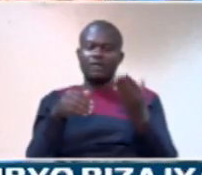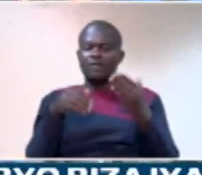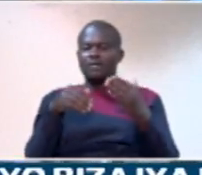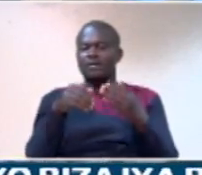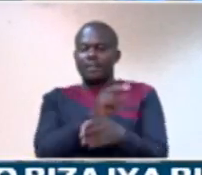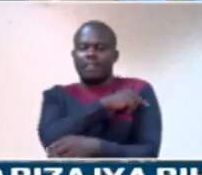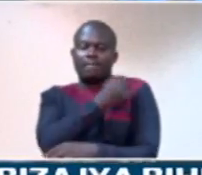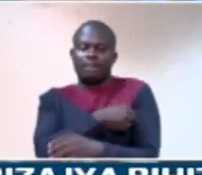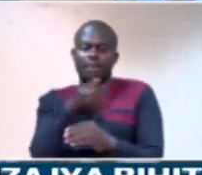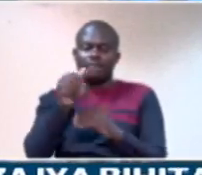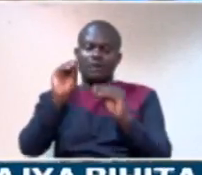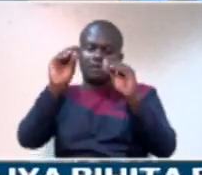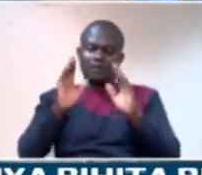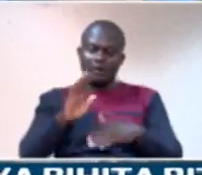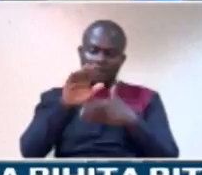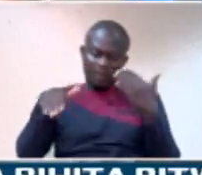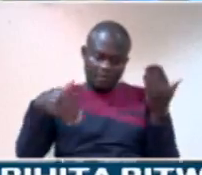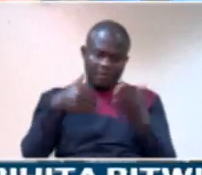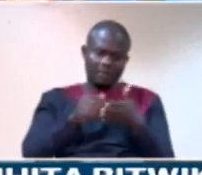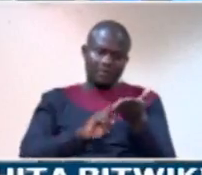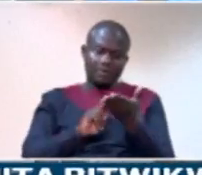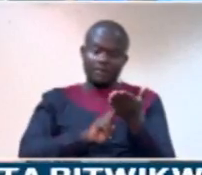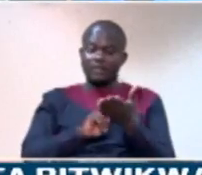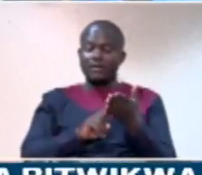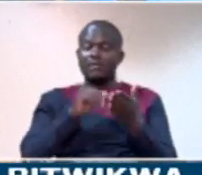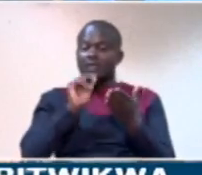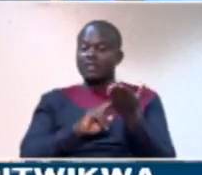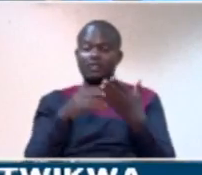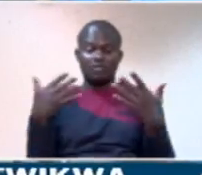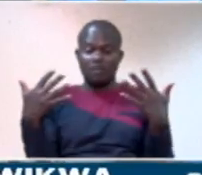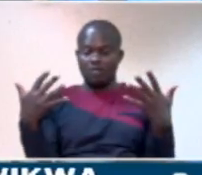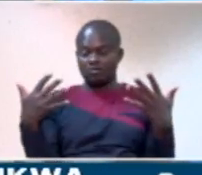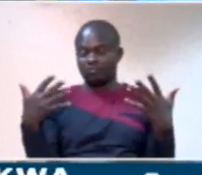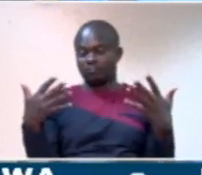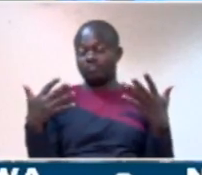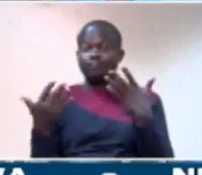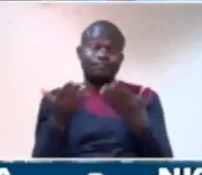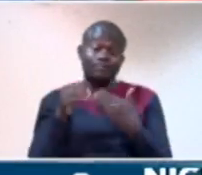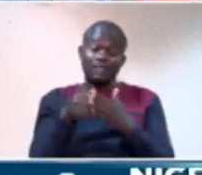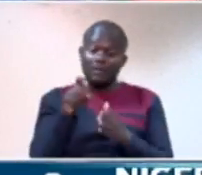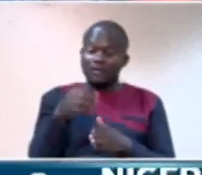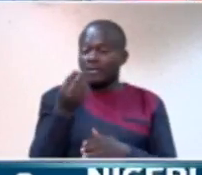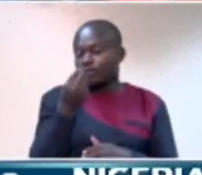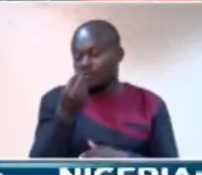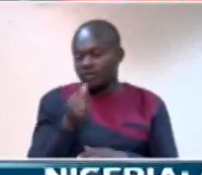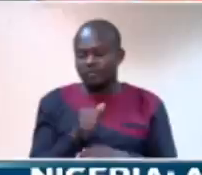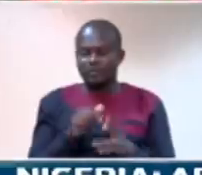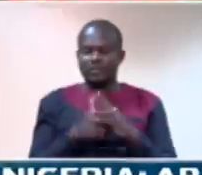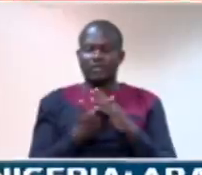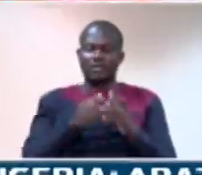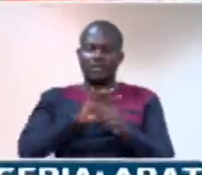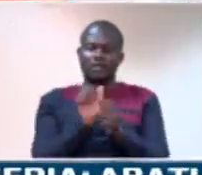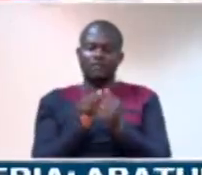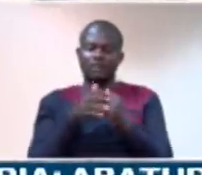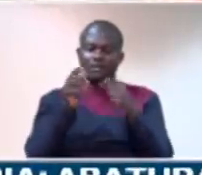muganga, abo barimu, abo bose mbese bakoresha imitwe badakoresha amaboko, ibyo byose bakeneye kurya. Kuva COVID-19